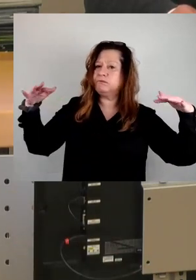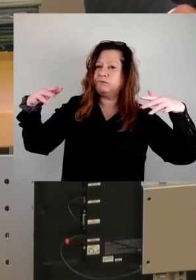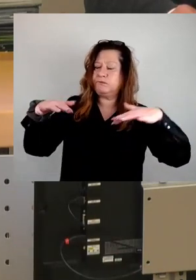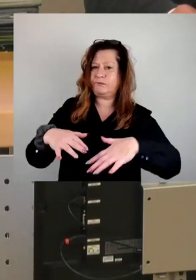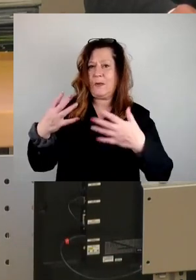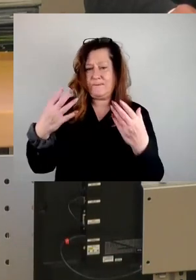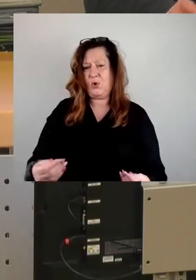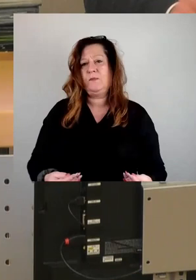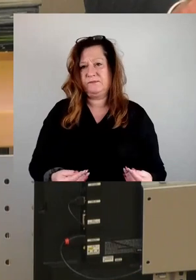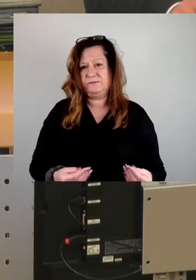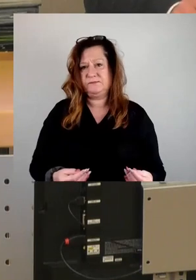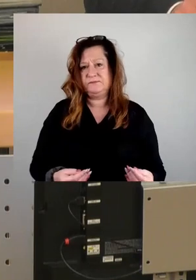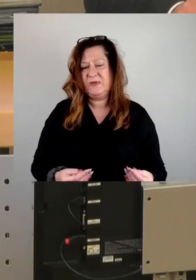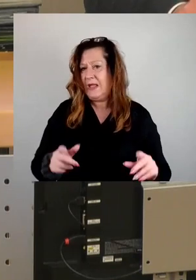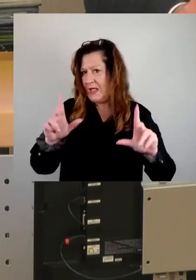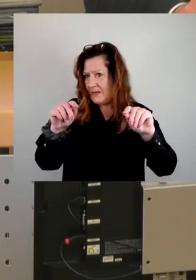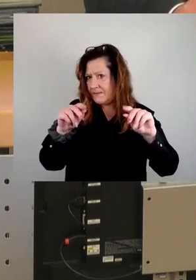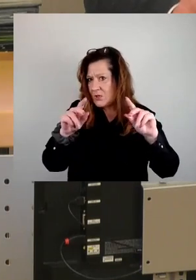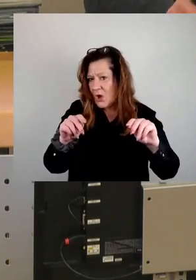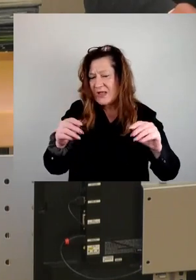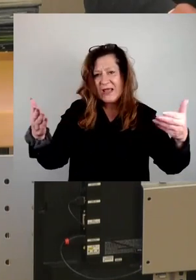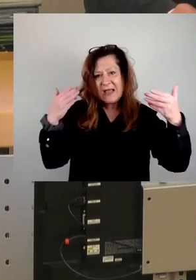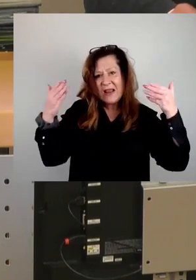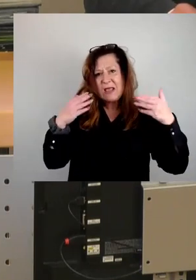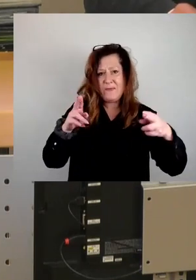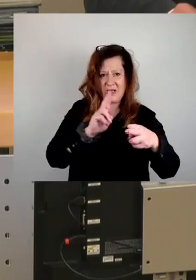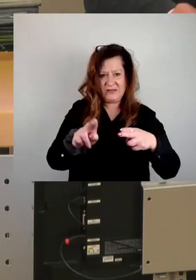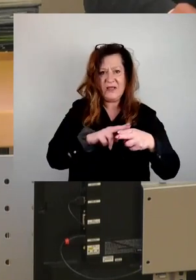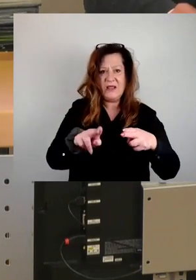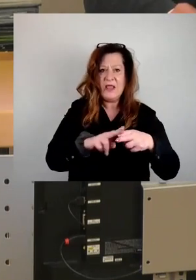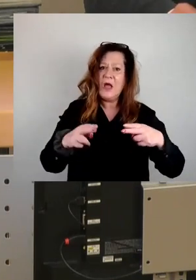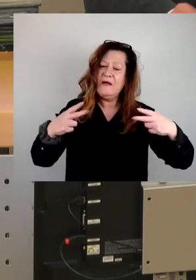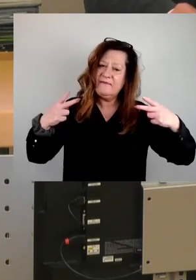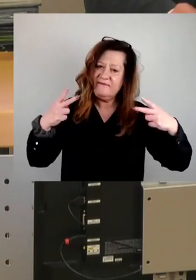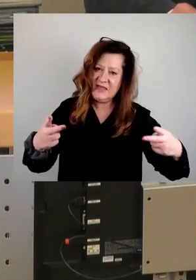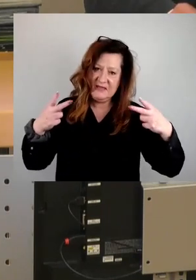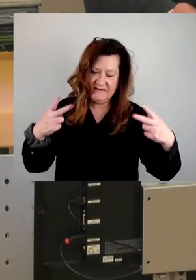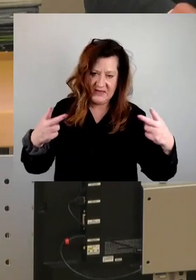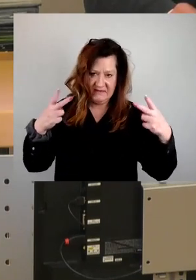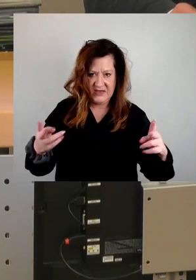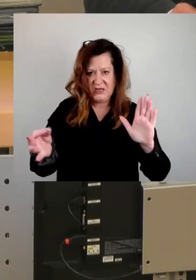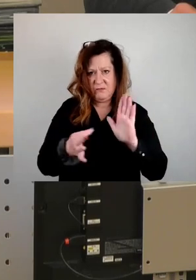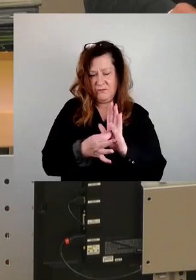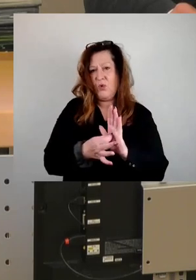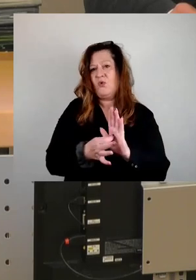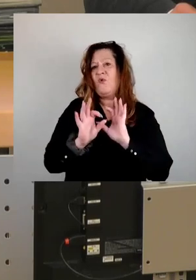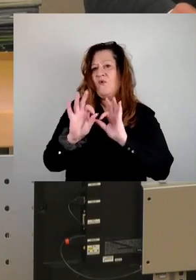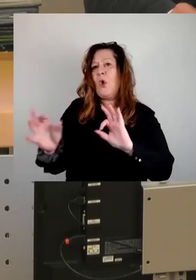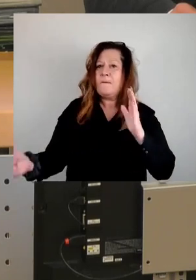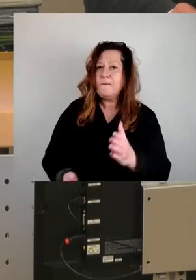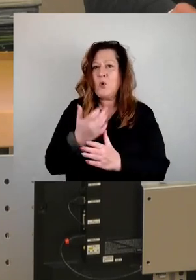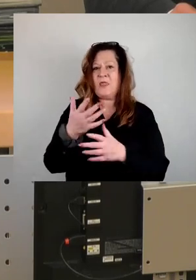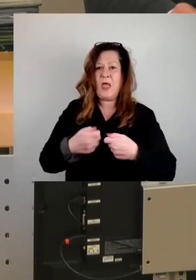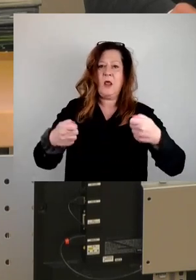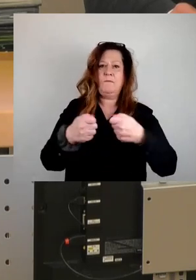Also, die Klimasanierung ist ein ganz wesentlicher Teil der modernen Bundesgartenschauen. Und da haben wir jetzt in Dresden die